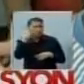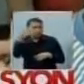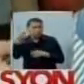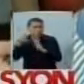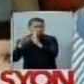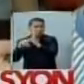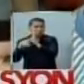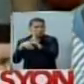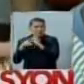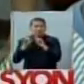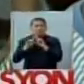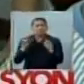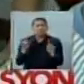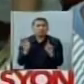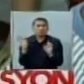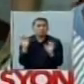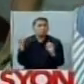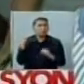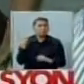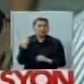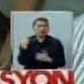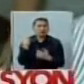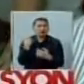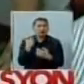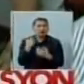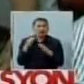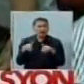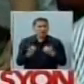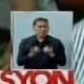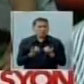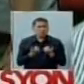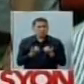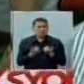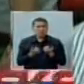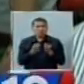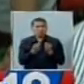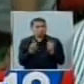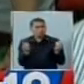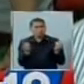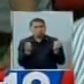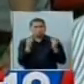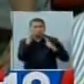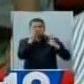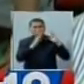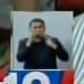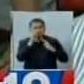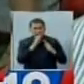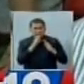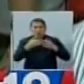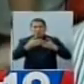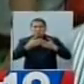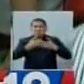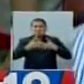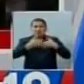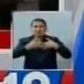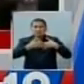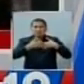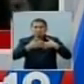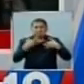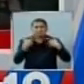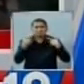silang makuhang sagot, ano, kung paano ba tutugunan yung problema doon sa mga VCM na nagkakaroon ng problema kung